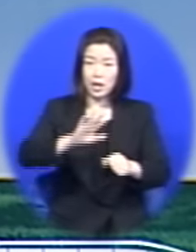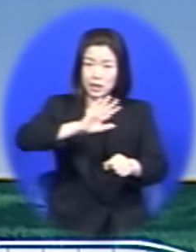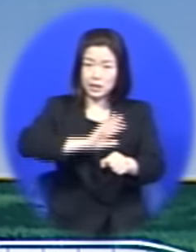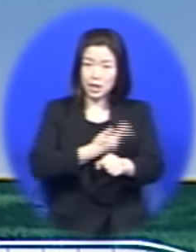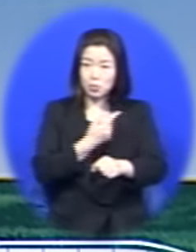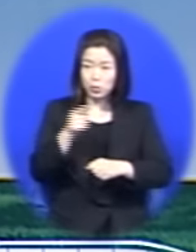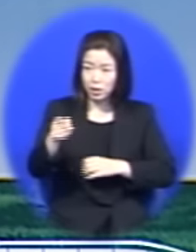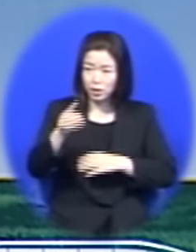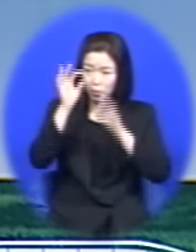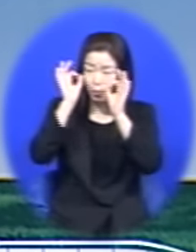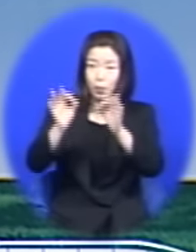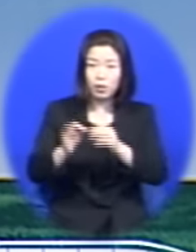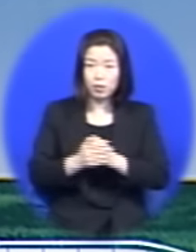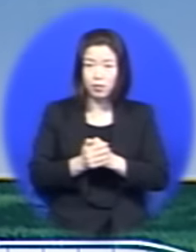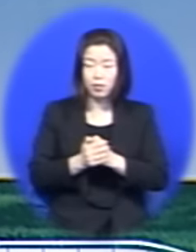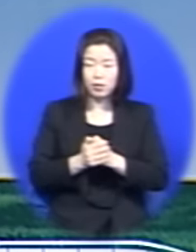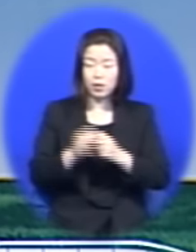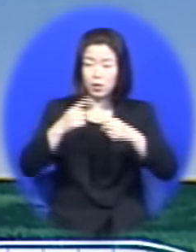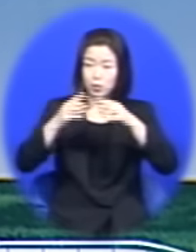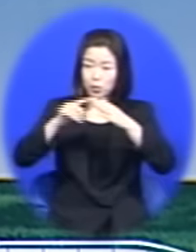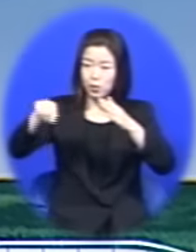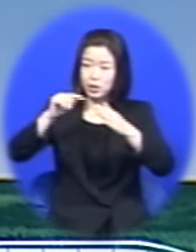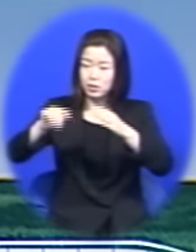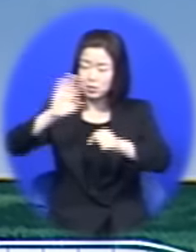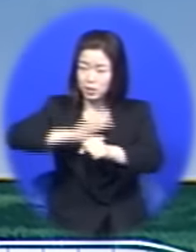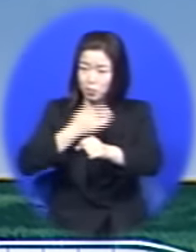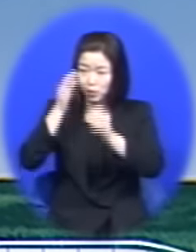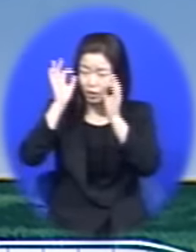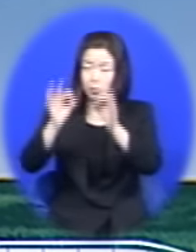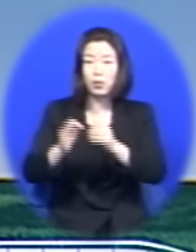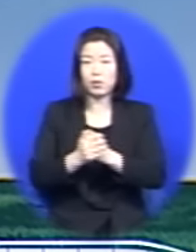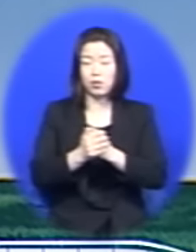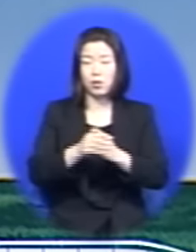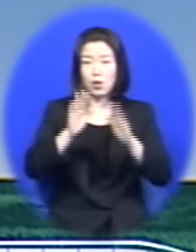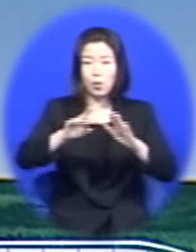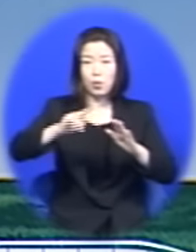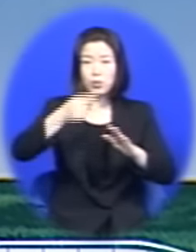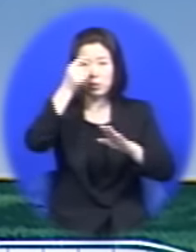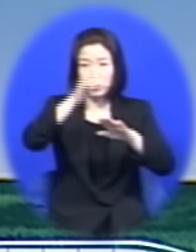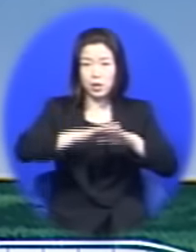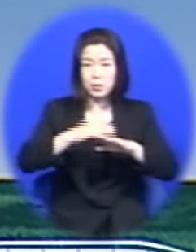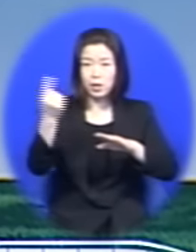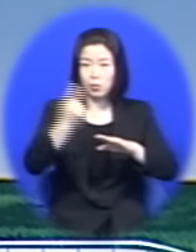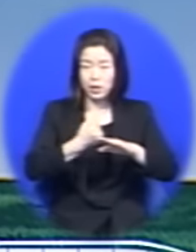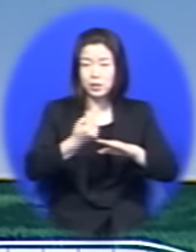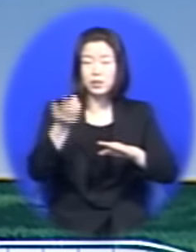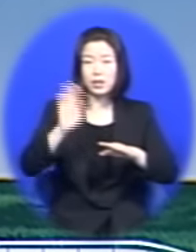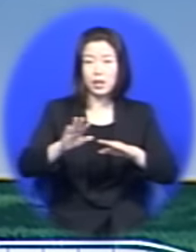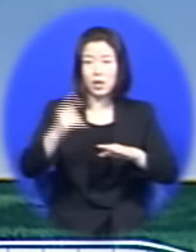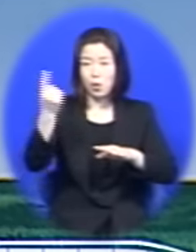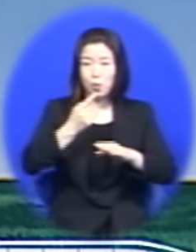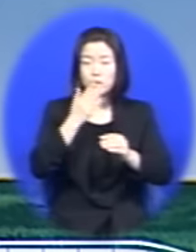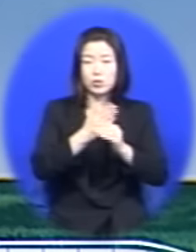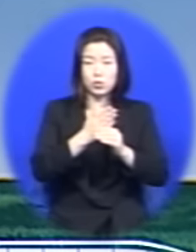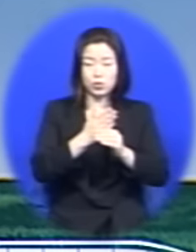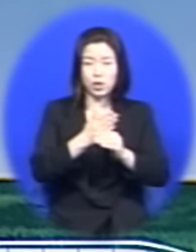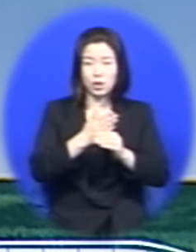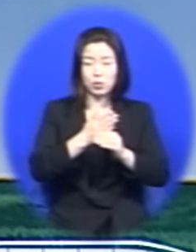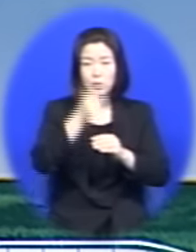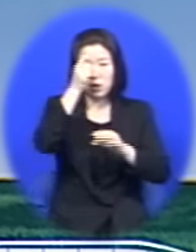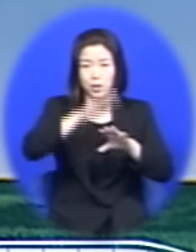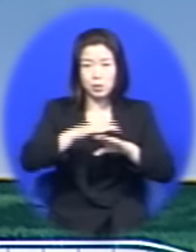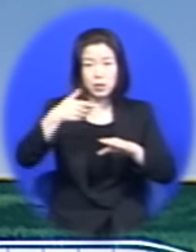잘못한 게 보여요. 잘못한 게. 여러분 오늘도 이렇게 예배드리러 오셨는데 오시는 중에 또는